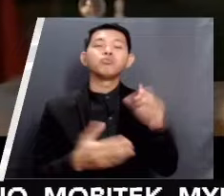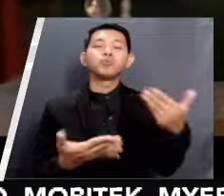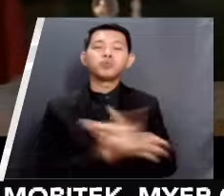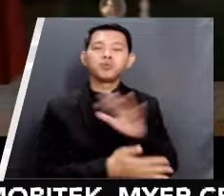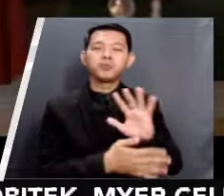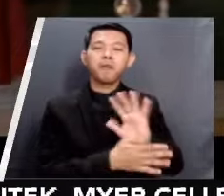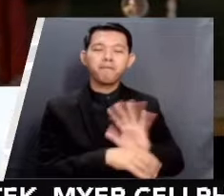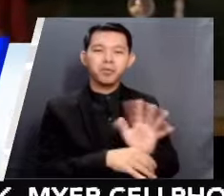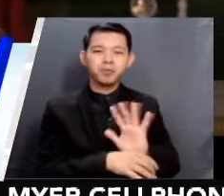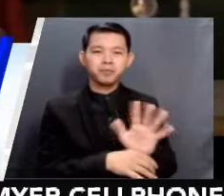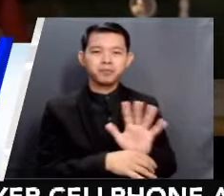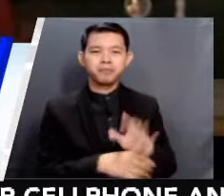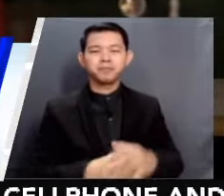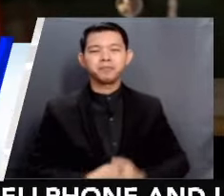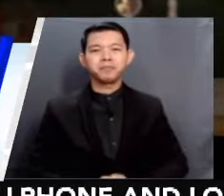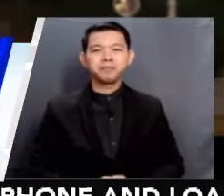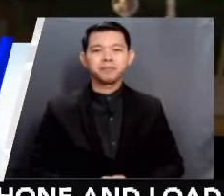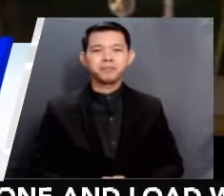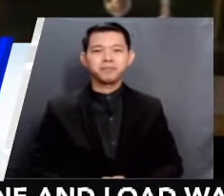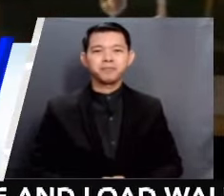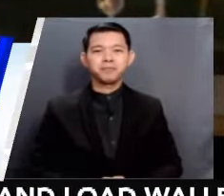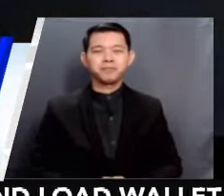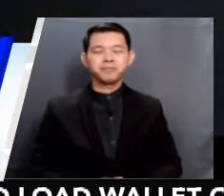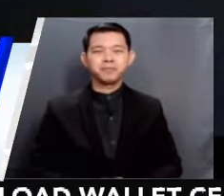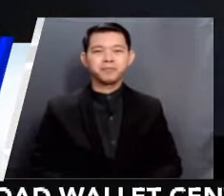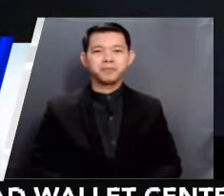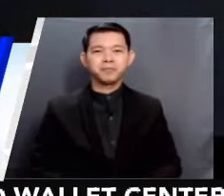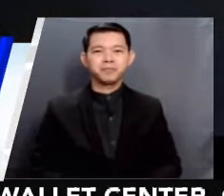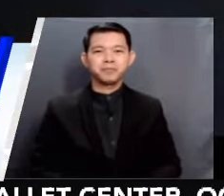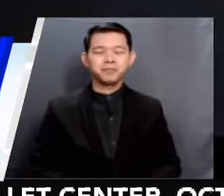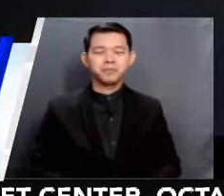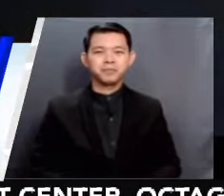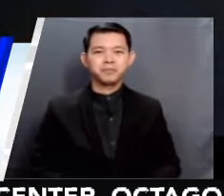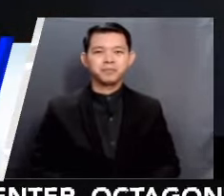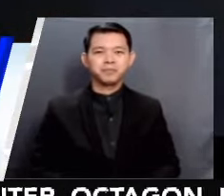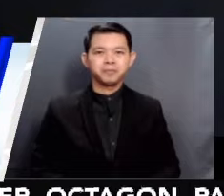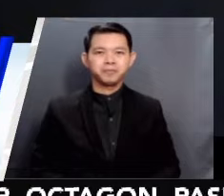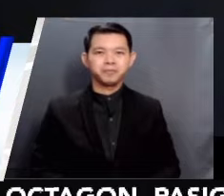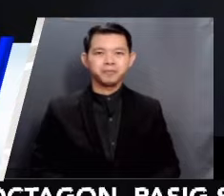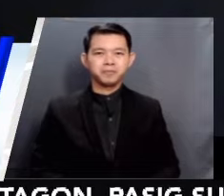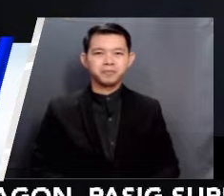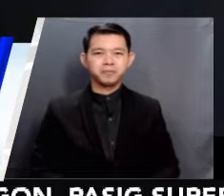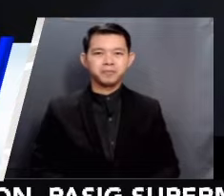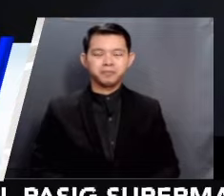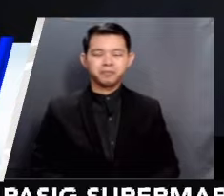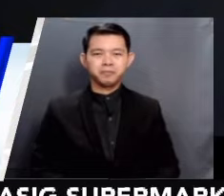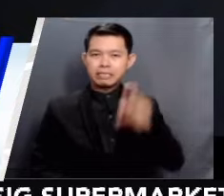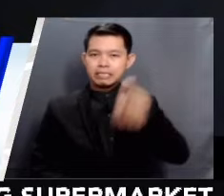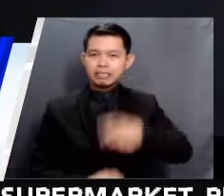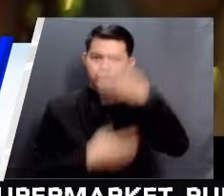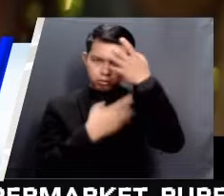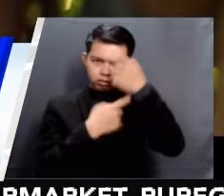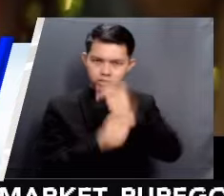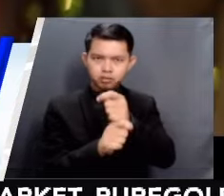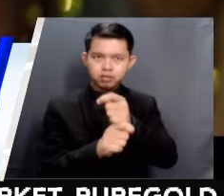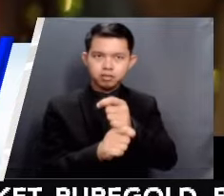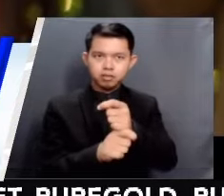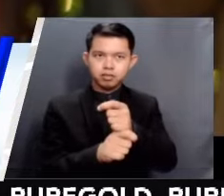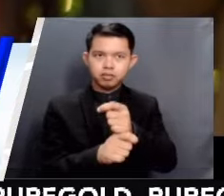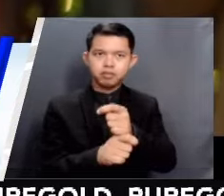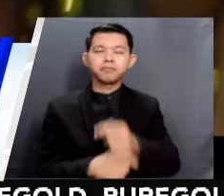You really want me to help you, Mr. Perfect? You have to trust every advice I give.